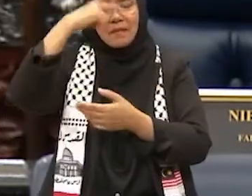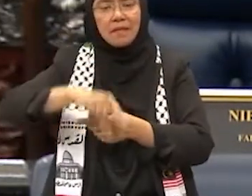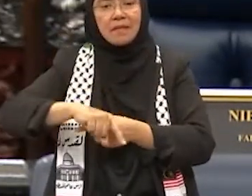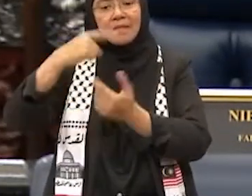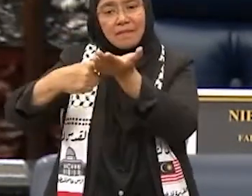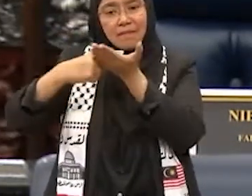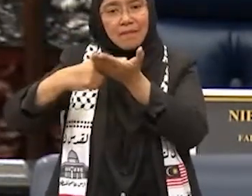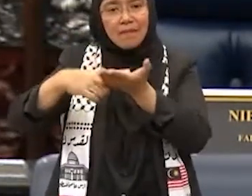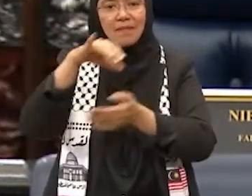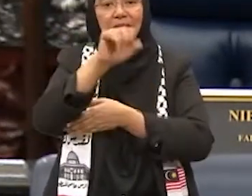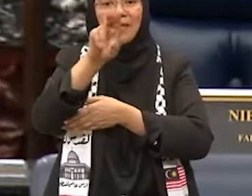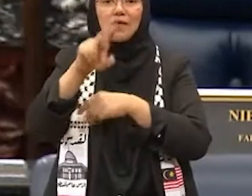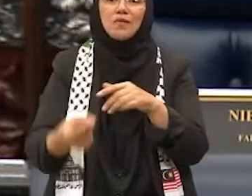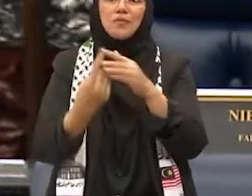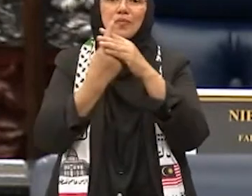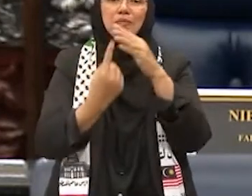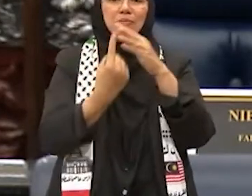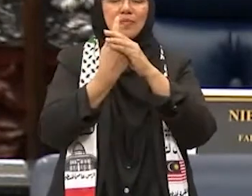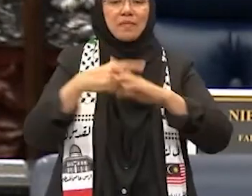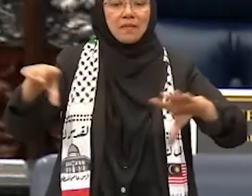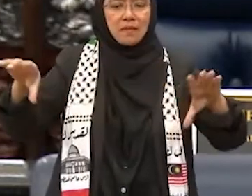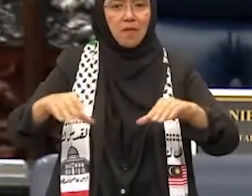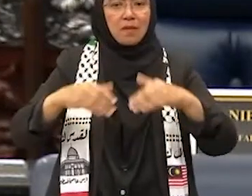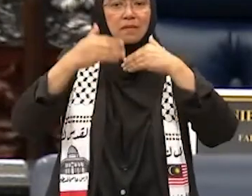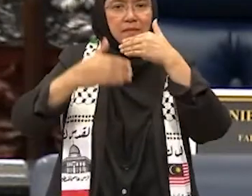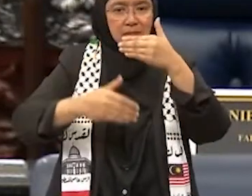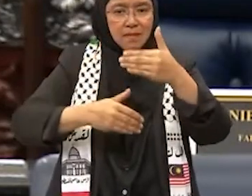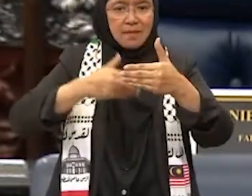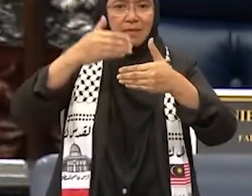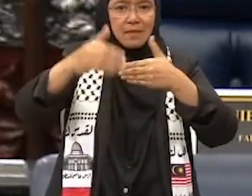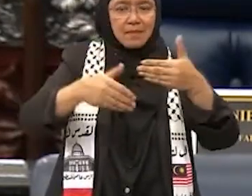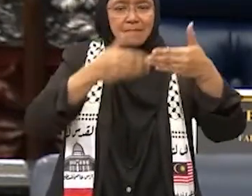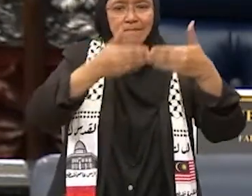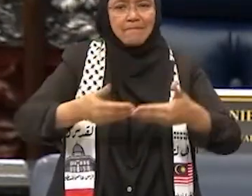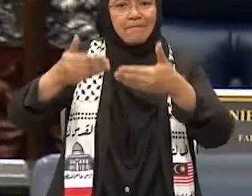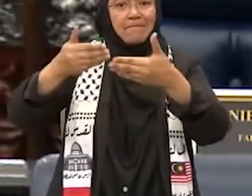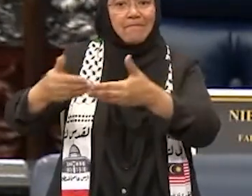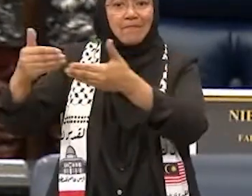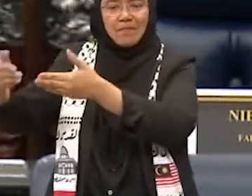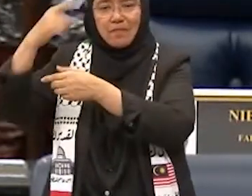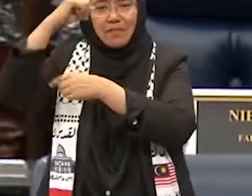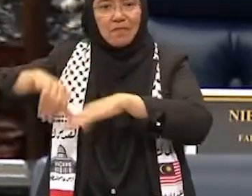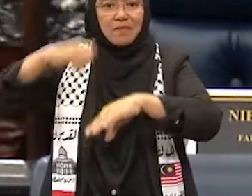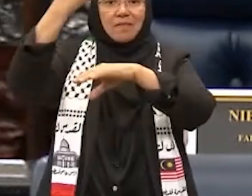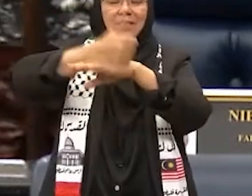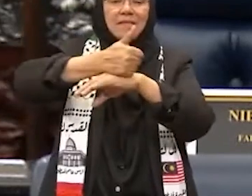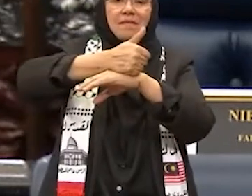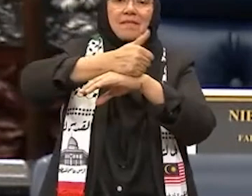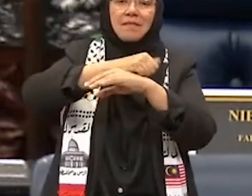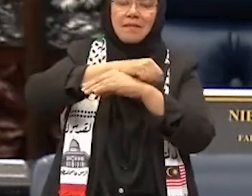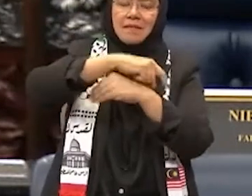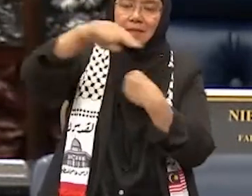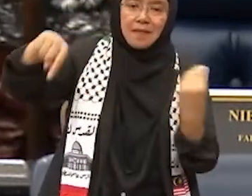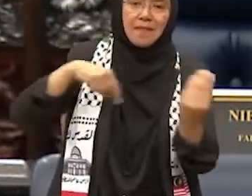berterusan sebagai satu langkah inklusif agar secara bersama dapat diwujudkan persekitaran digital yang lebih positif